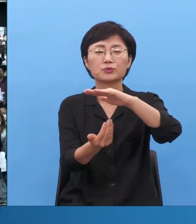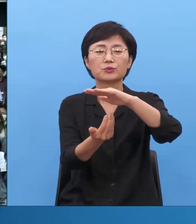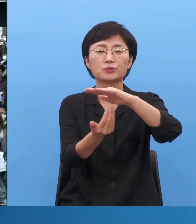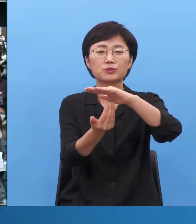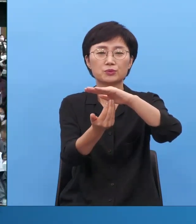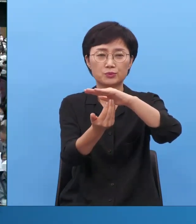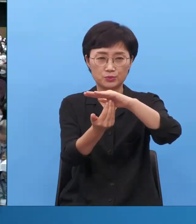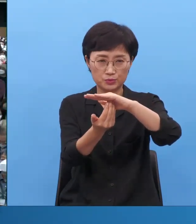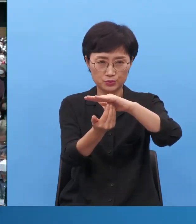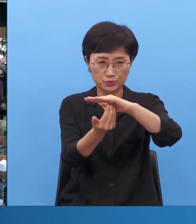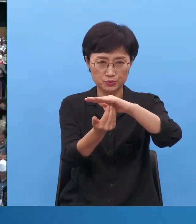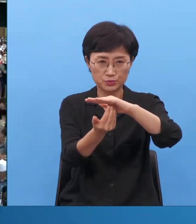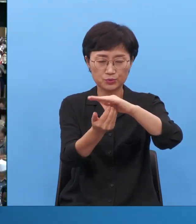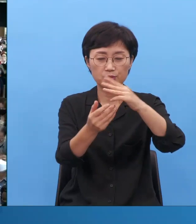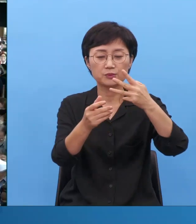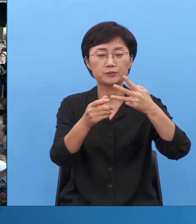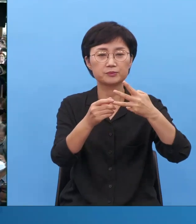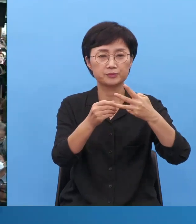이루리라.